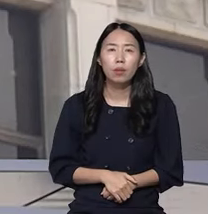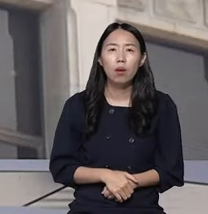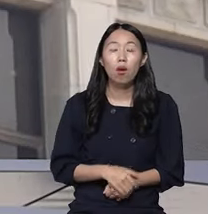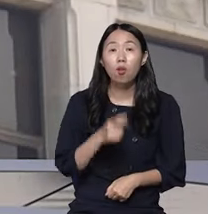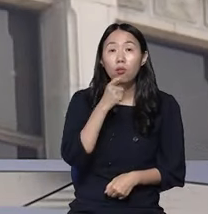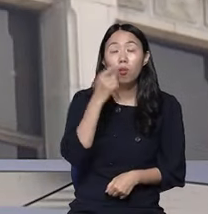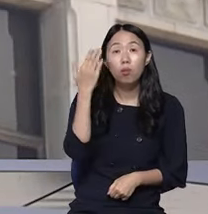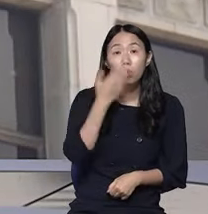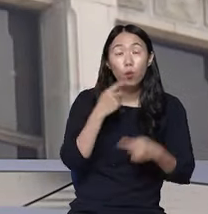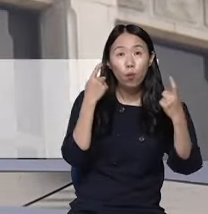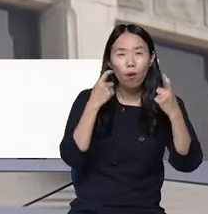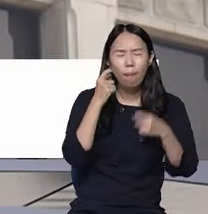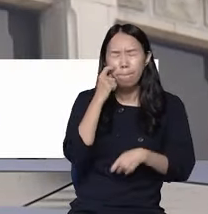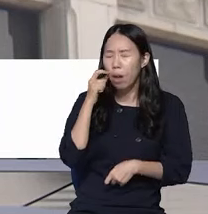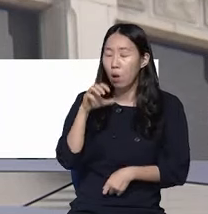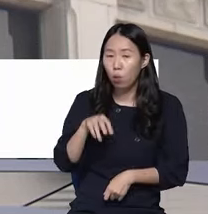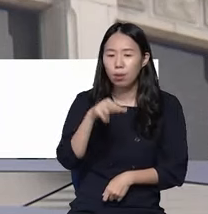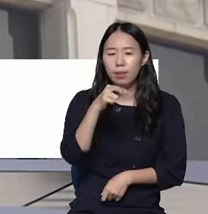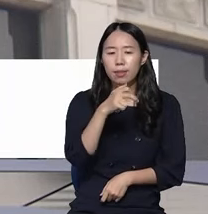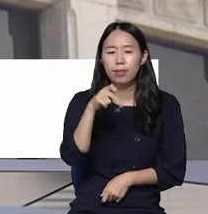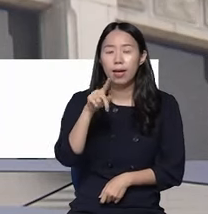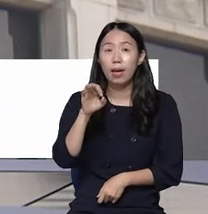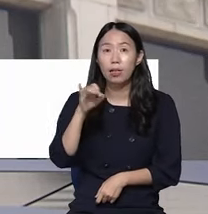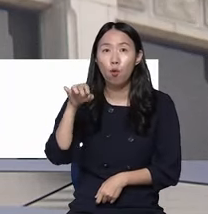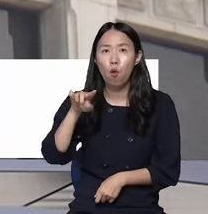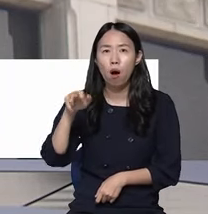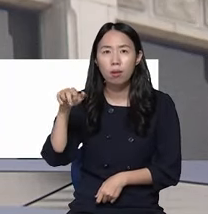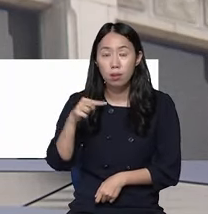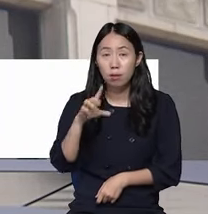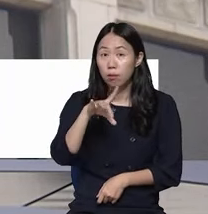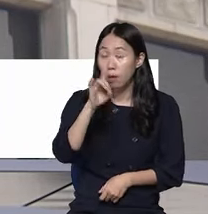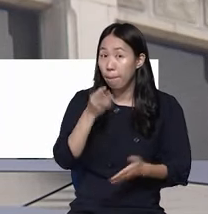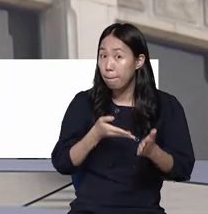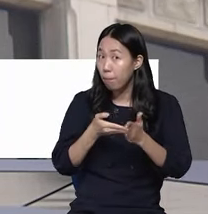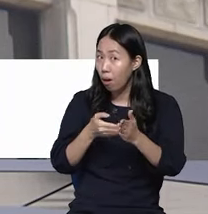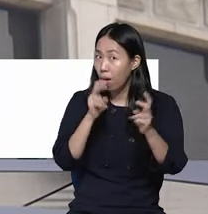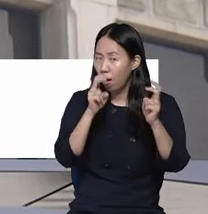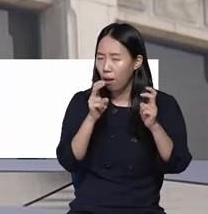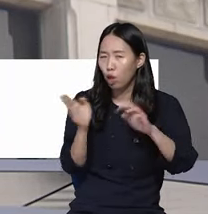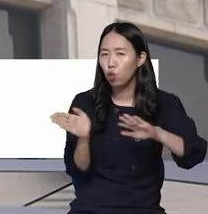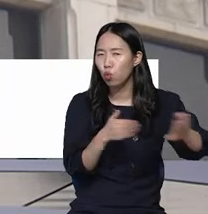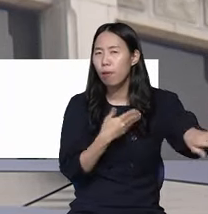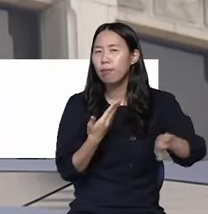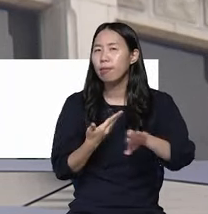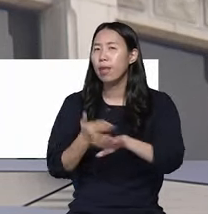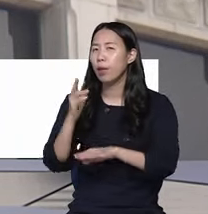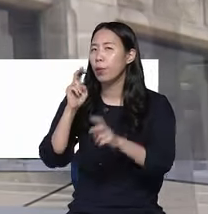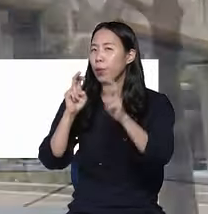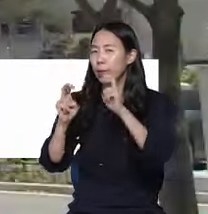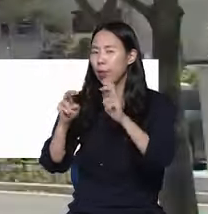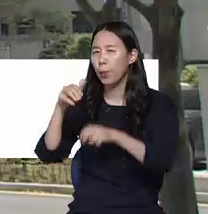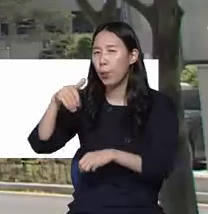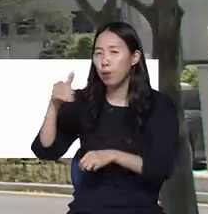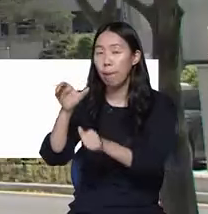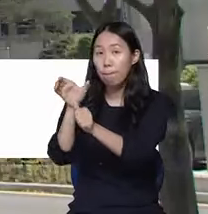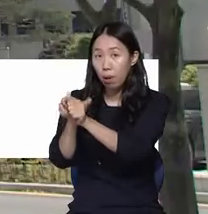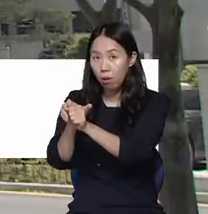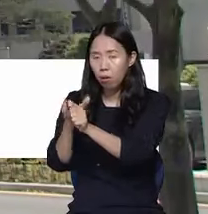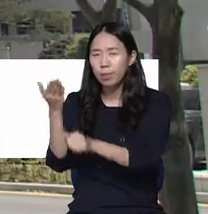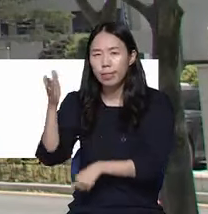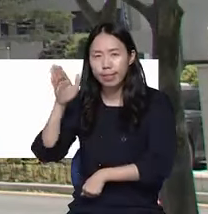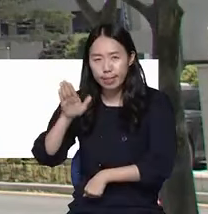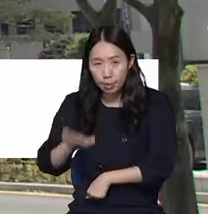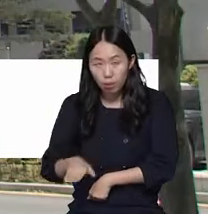전남 여수시 관광 명소 중 하나인 스카이워크를 최초로 제안한 업체 대신 다른 업체에 공사를 맡겼더라도